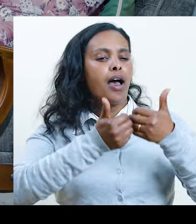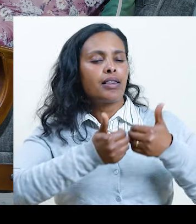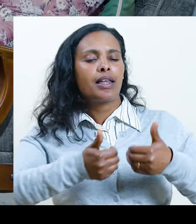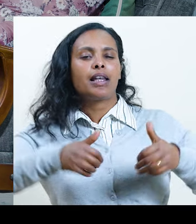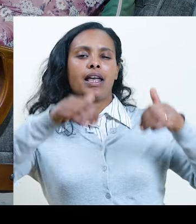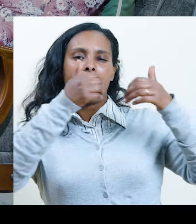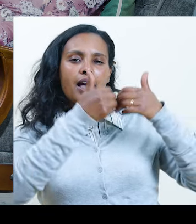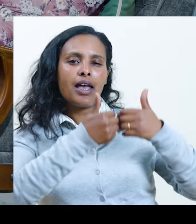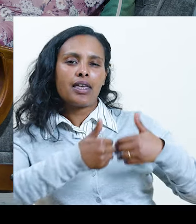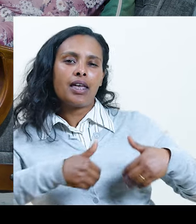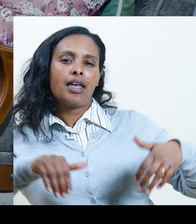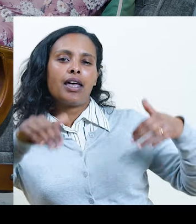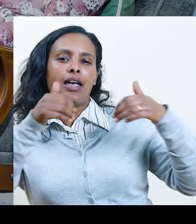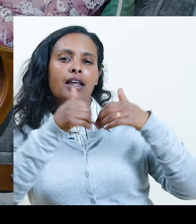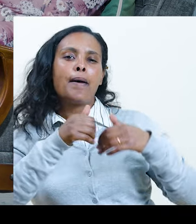በቃ